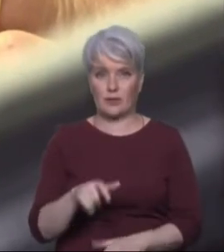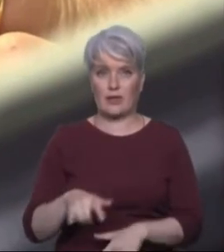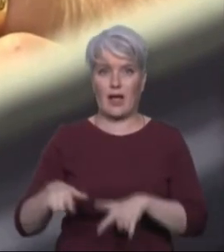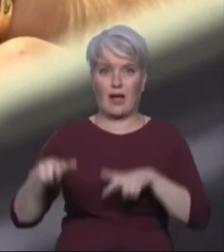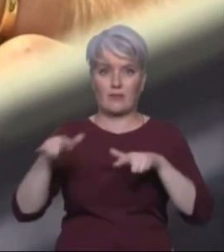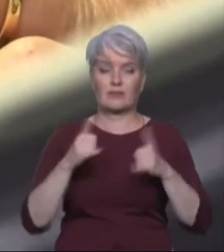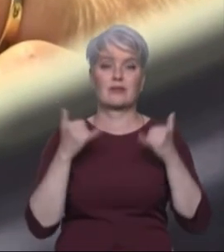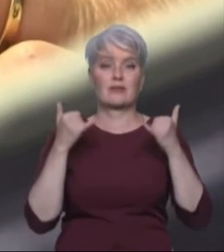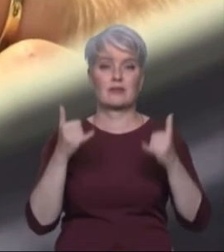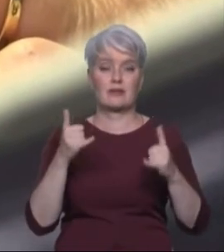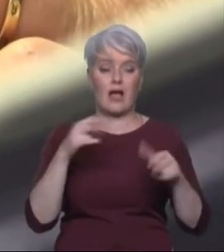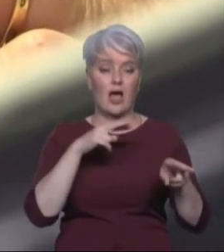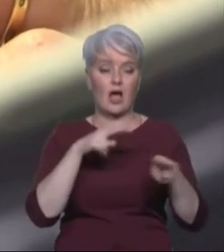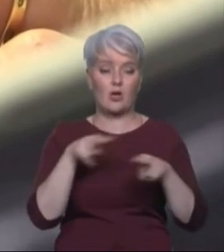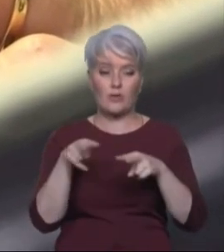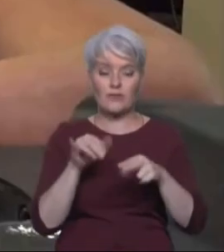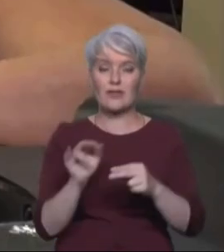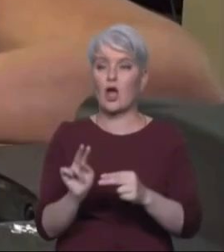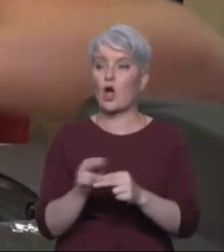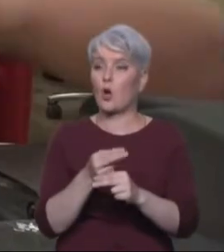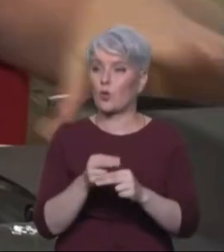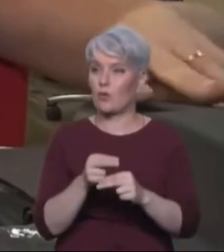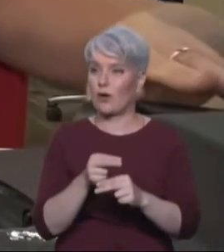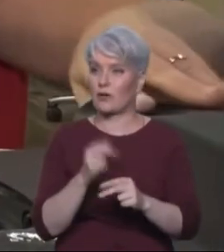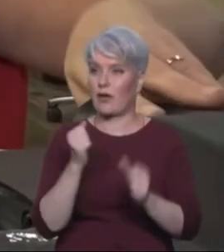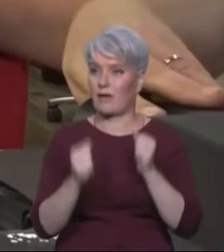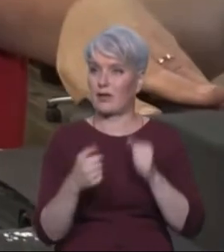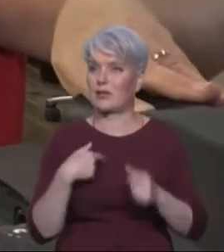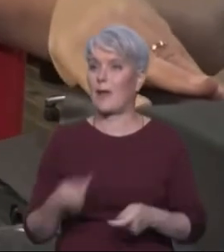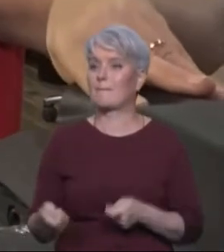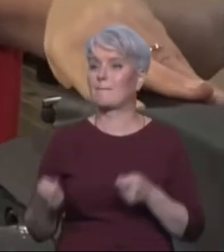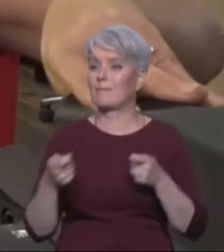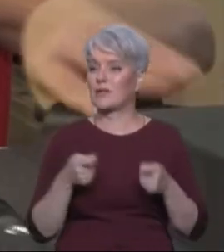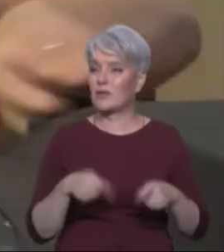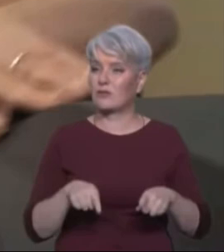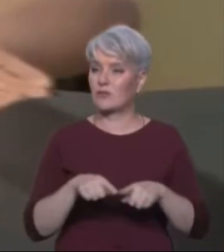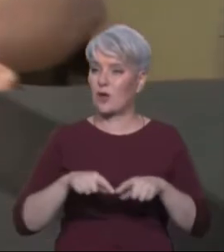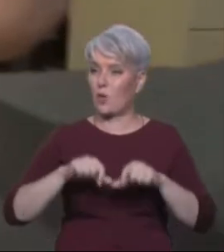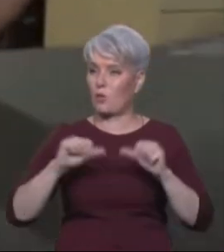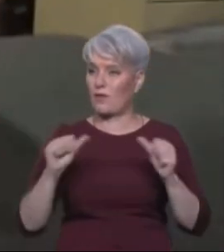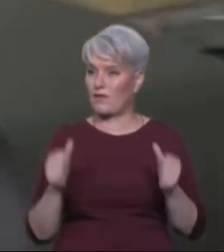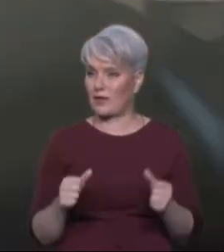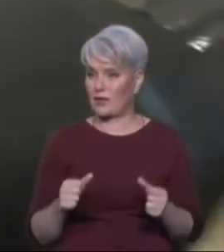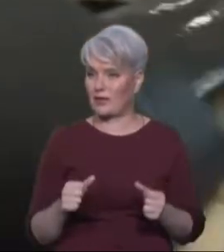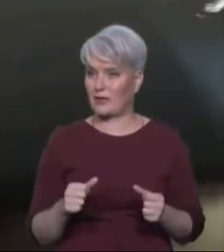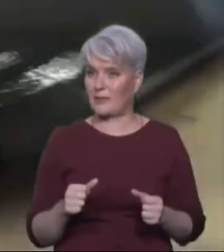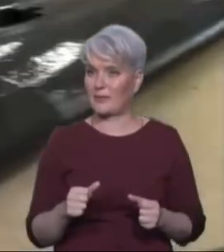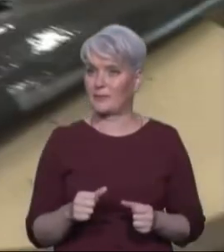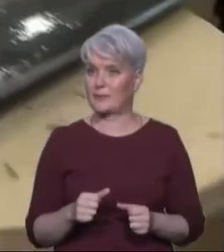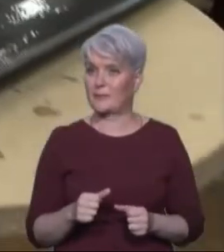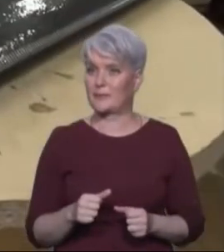аеророзвідки та коригування вогню нам приносять от в такому вигляді саме